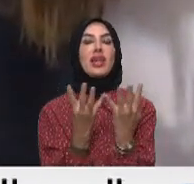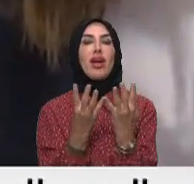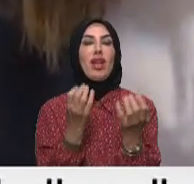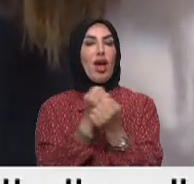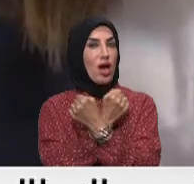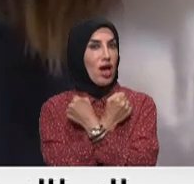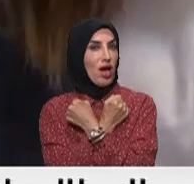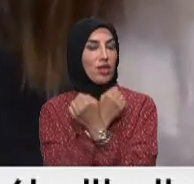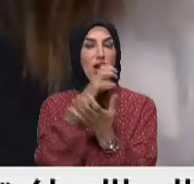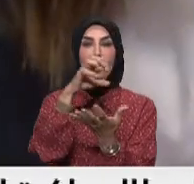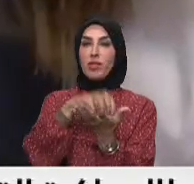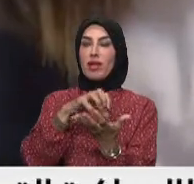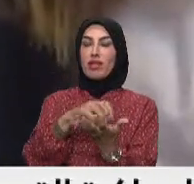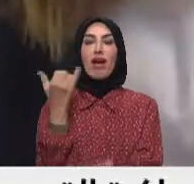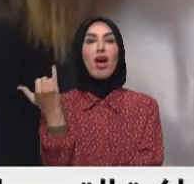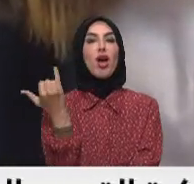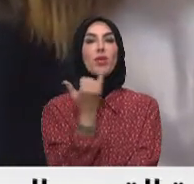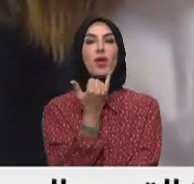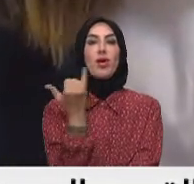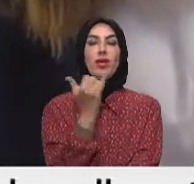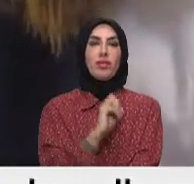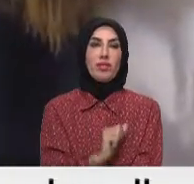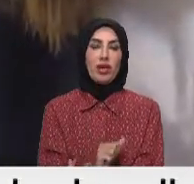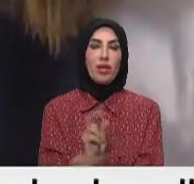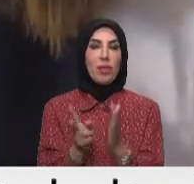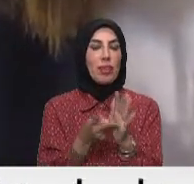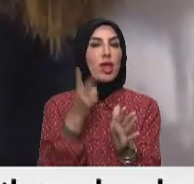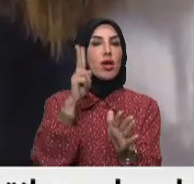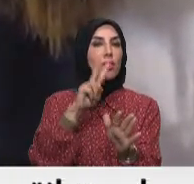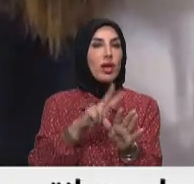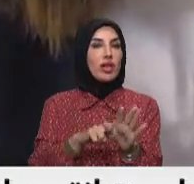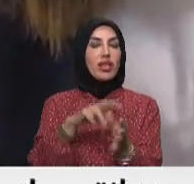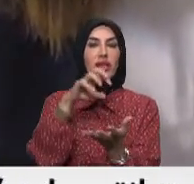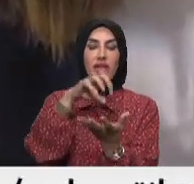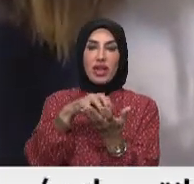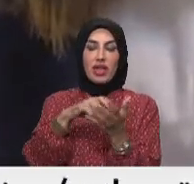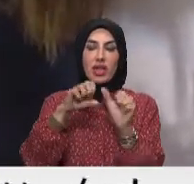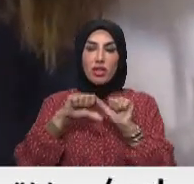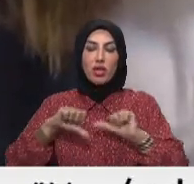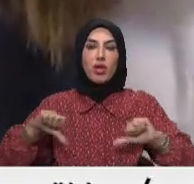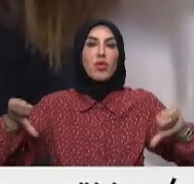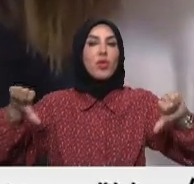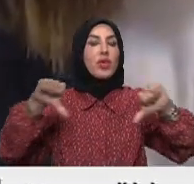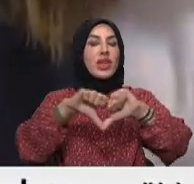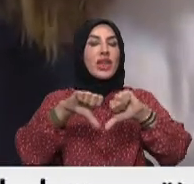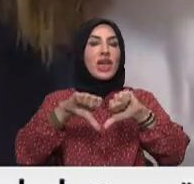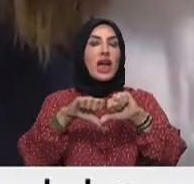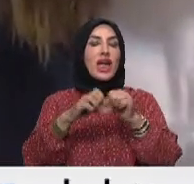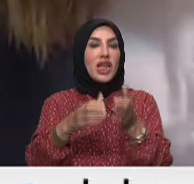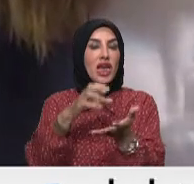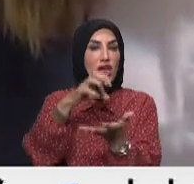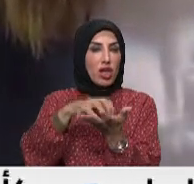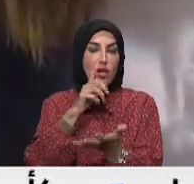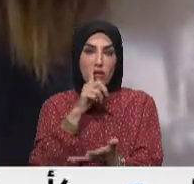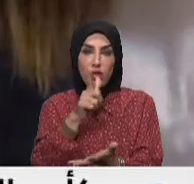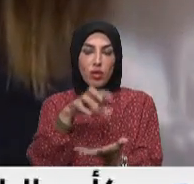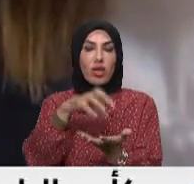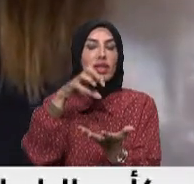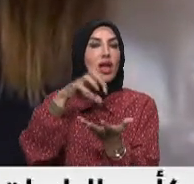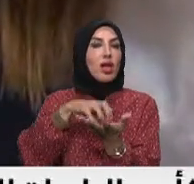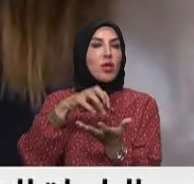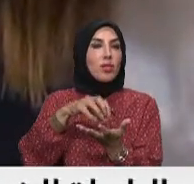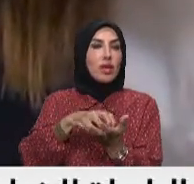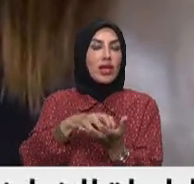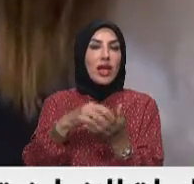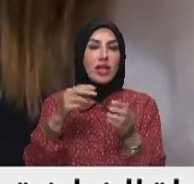من آثار مهمة، وكانت أيضا وكالة رويترز قد أشارت إلى أن المناطق التي تم تحديدها